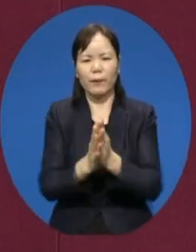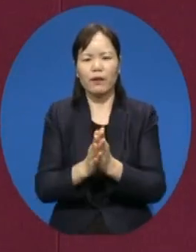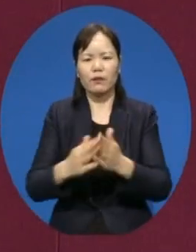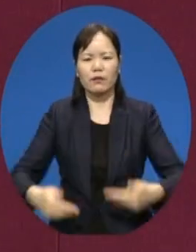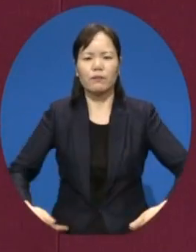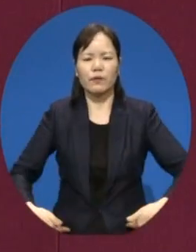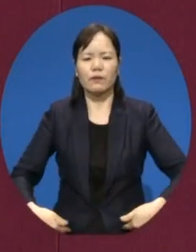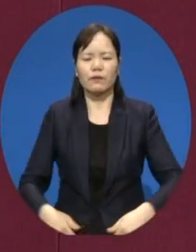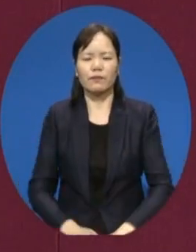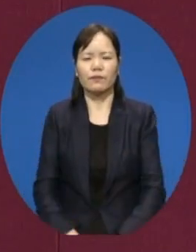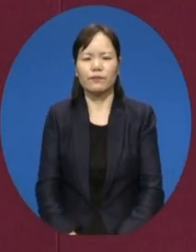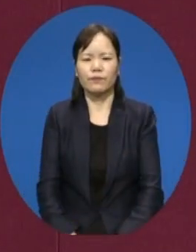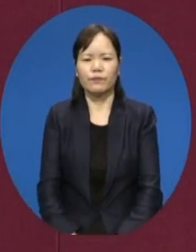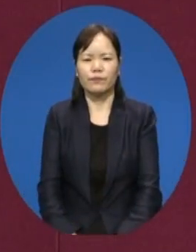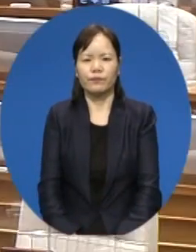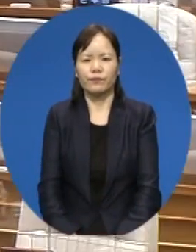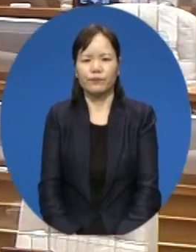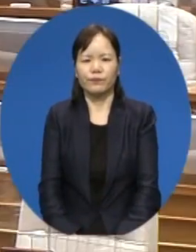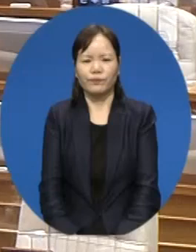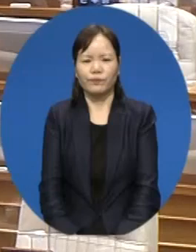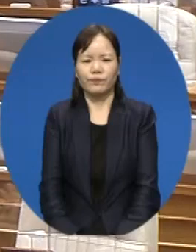마땅합니다.